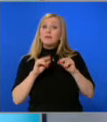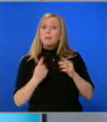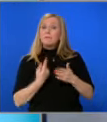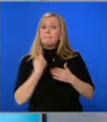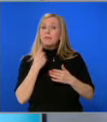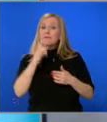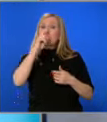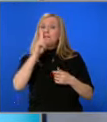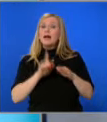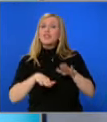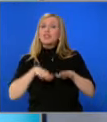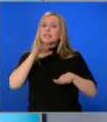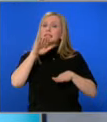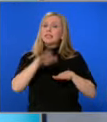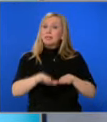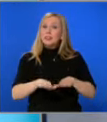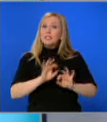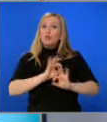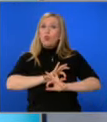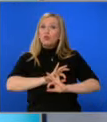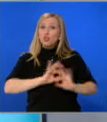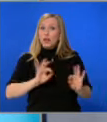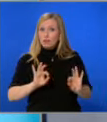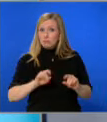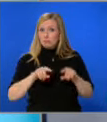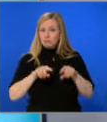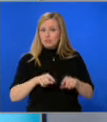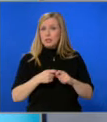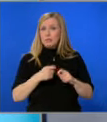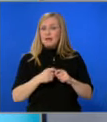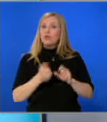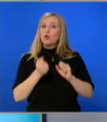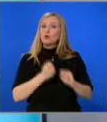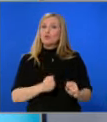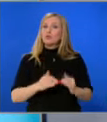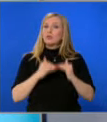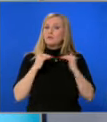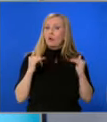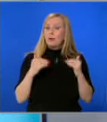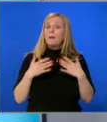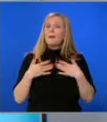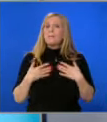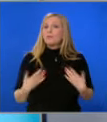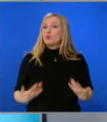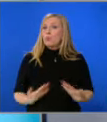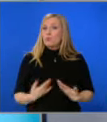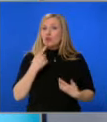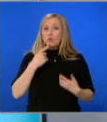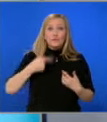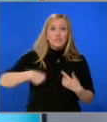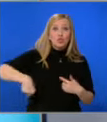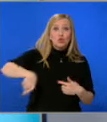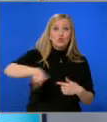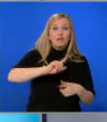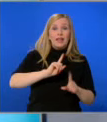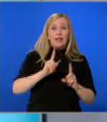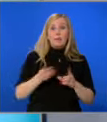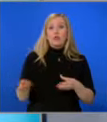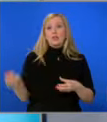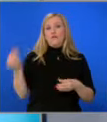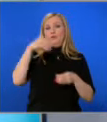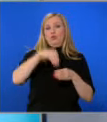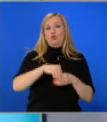ключовата стъпка за отчетност и отговорност на прокуратурата е направена на конституционно ниво. По необходимост, защото всички тези неща не могат да са в